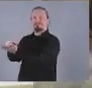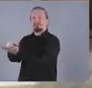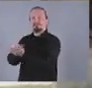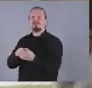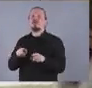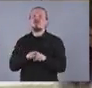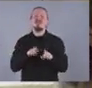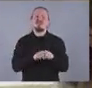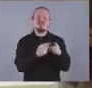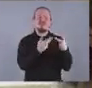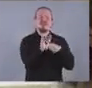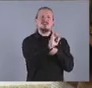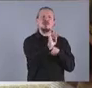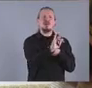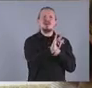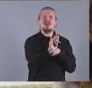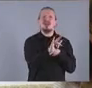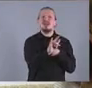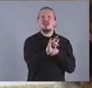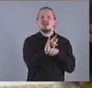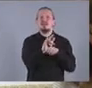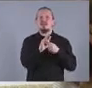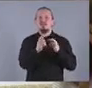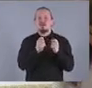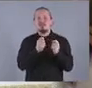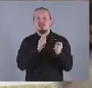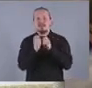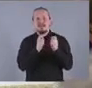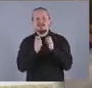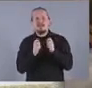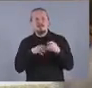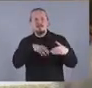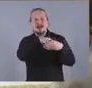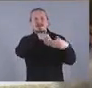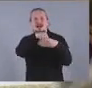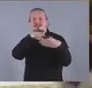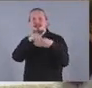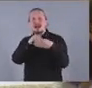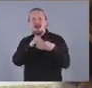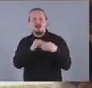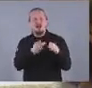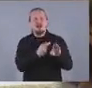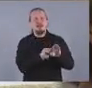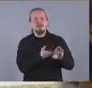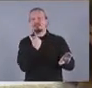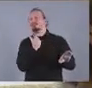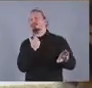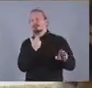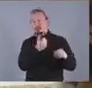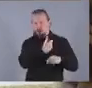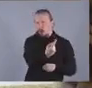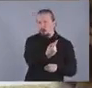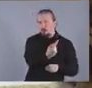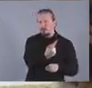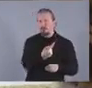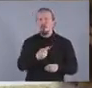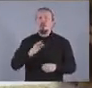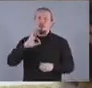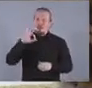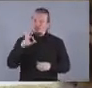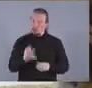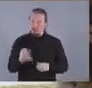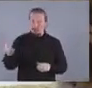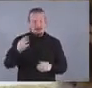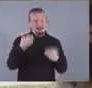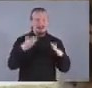par la ville de Lille avec l'ensemble des parties prenantes. Alors oui, et ça a été dit, il ne s'agit pas d'un